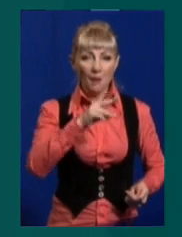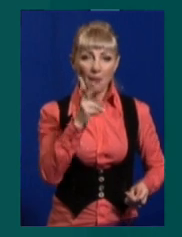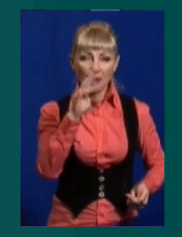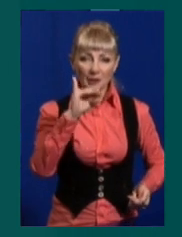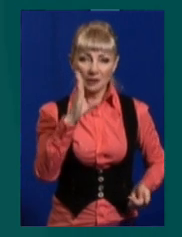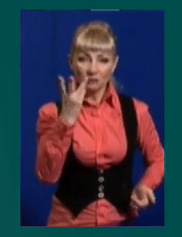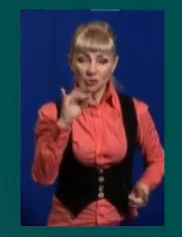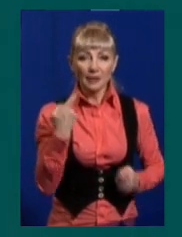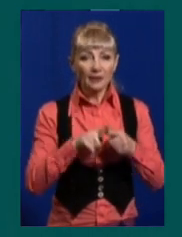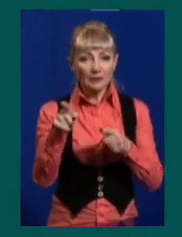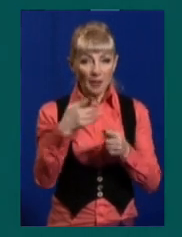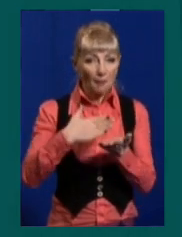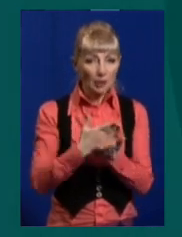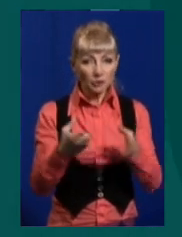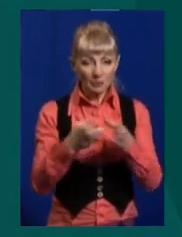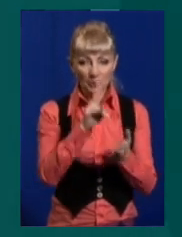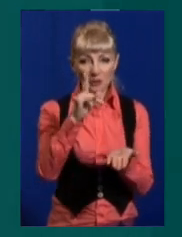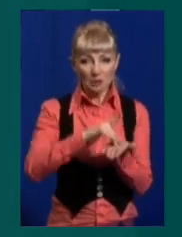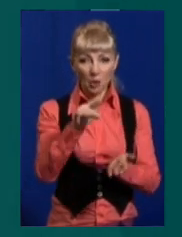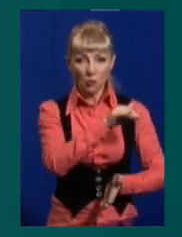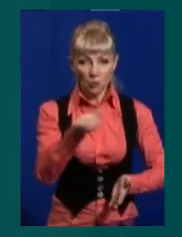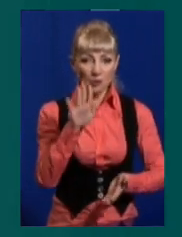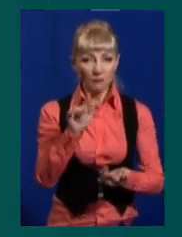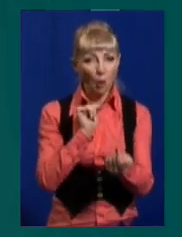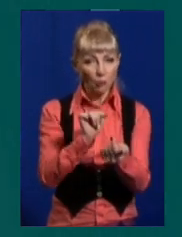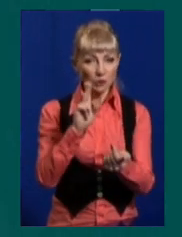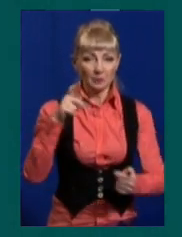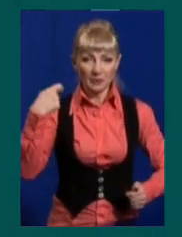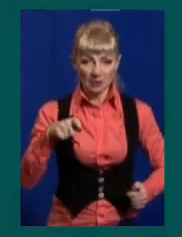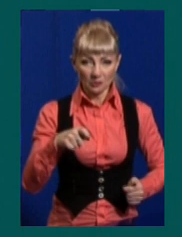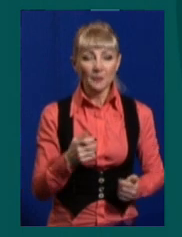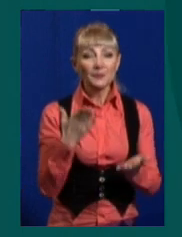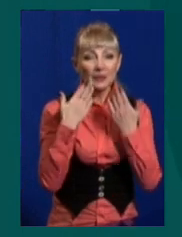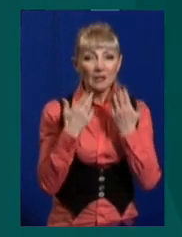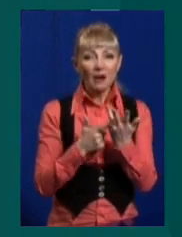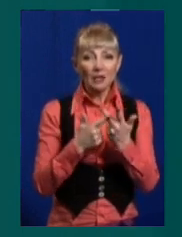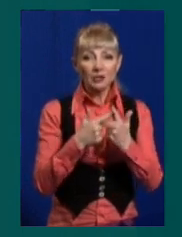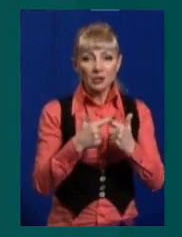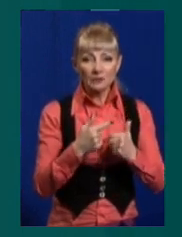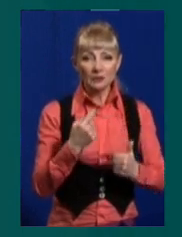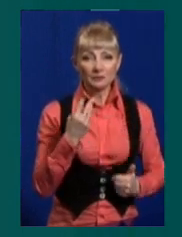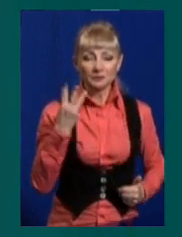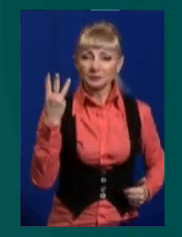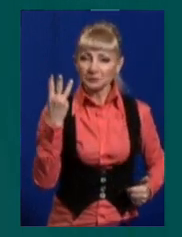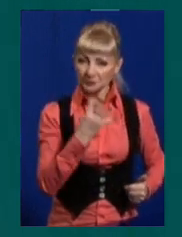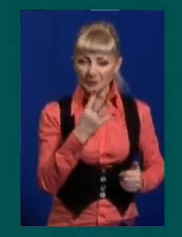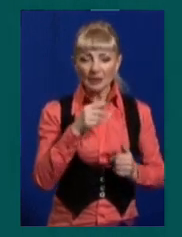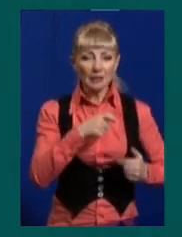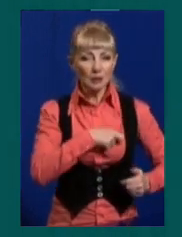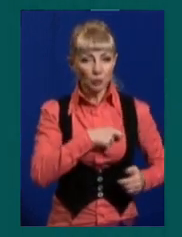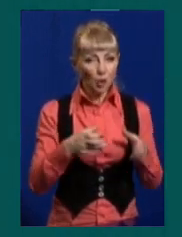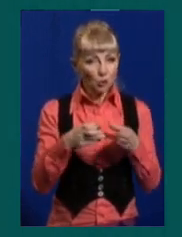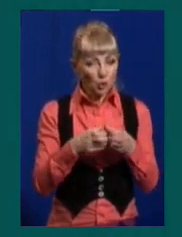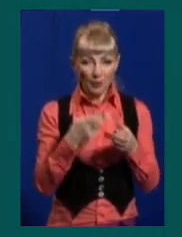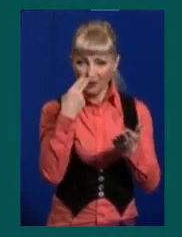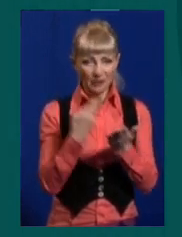ті партії, які знаходяться на центральному рівні в опозиції до президента. Стосовно чисельності, три чверті депутатського корпусу – взагалі не